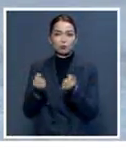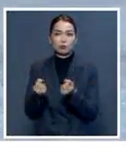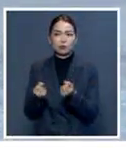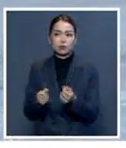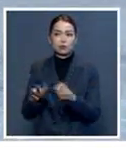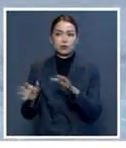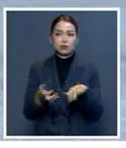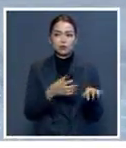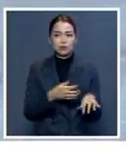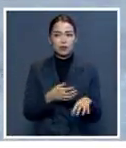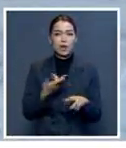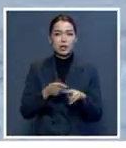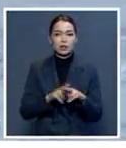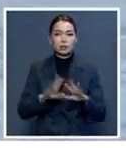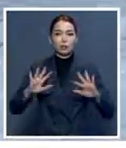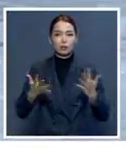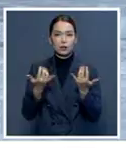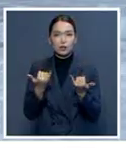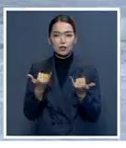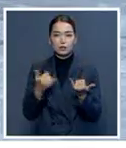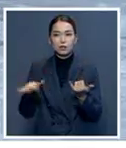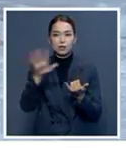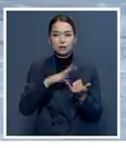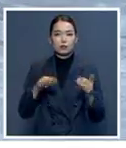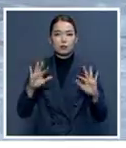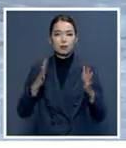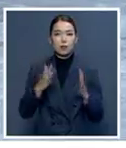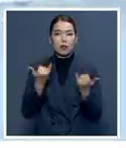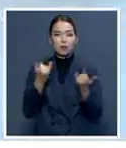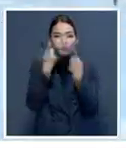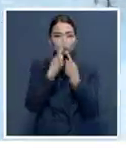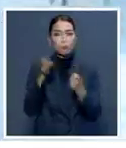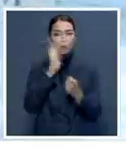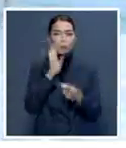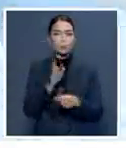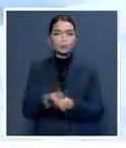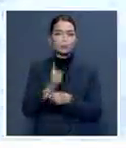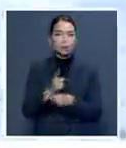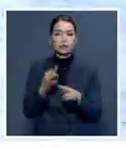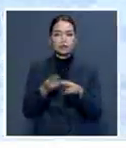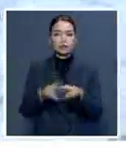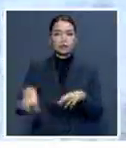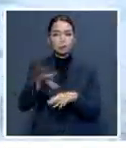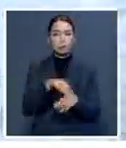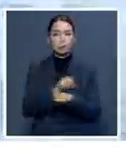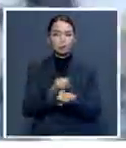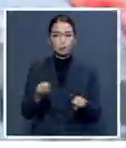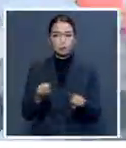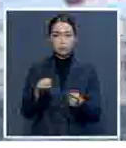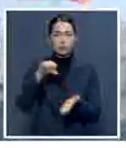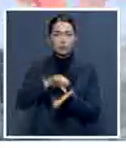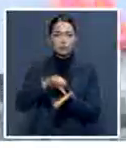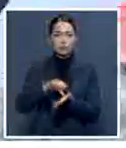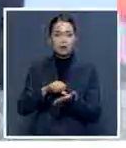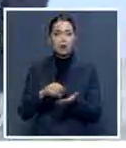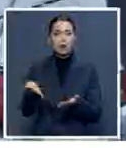жұқарған сайын мұндай оқиғалардың жиілейтіні белгілі. Әсіресе балықшылар оқыс оқиғаларға жиі тап болады. Осыны ескерген құтқарушылар